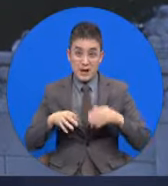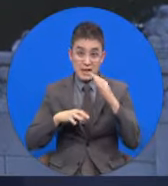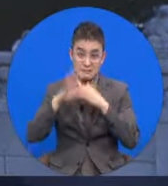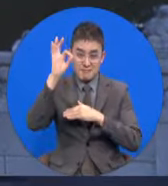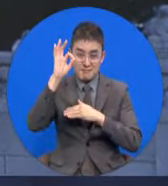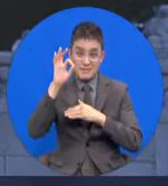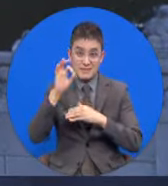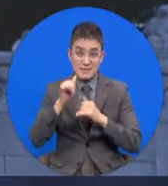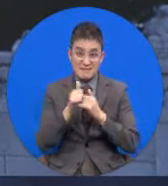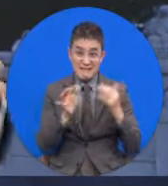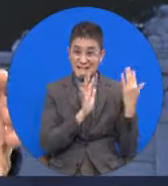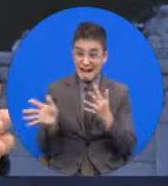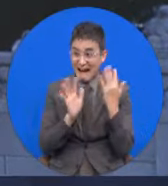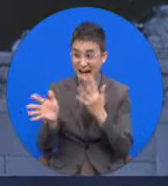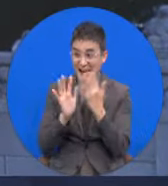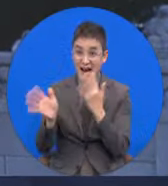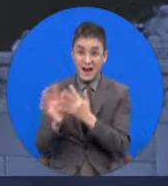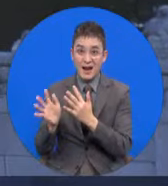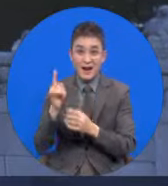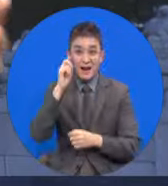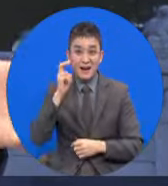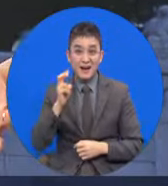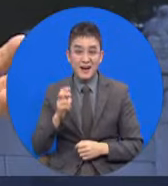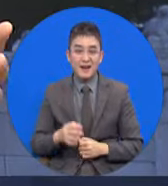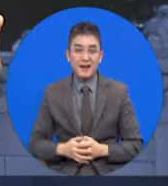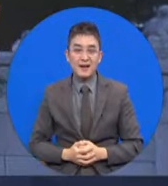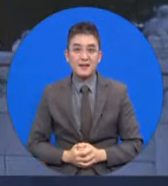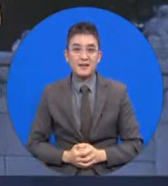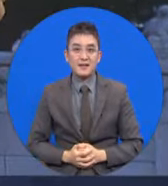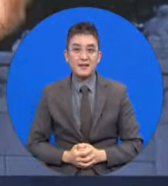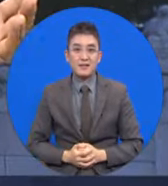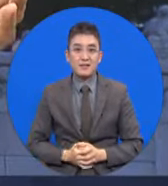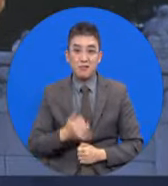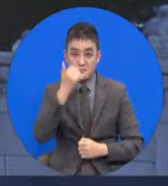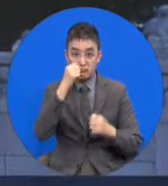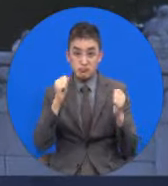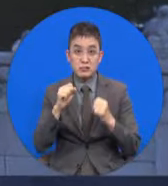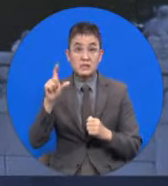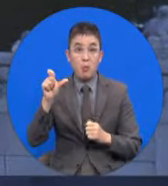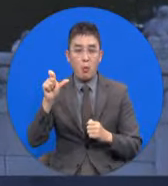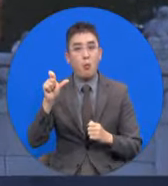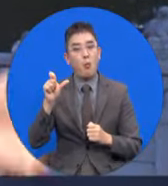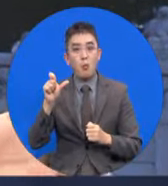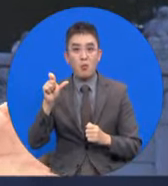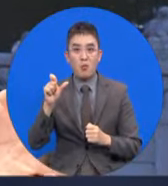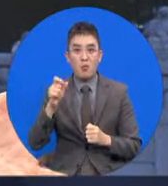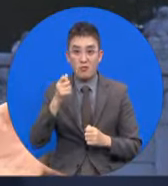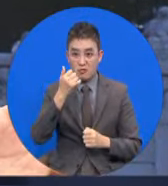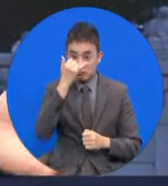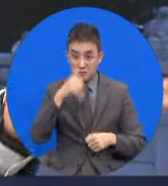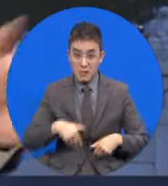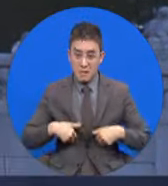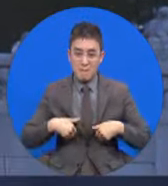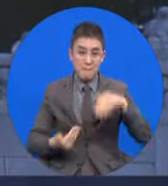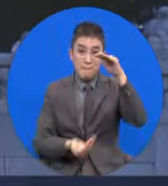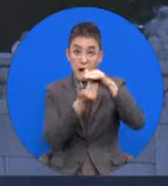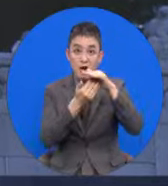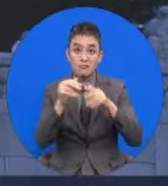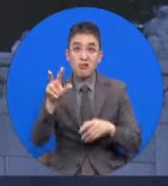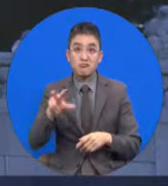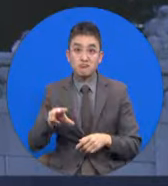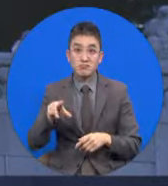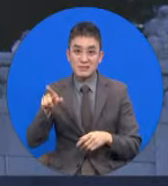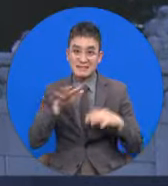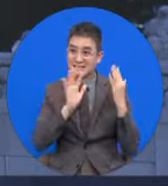김영주 의원님 네. 이 충청 지역 투표율이 충북 충남 다 높아요. 충북이 15.6%, 충남이 16.2%로 전국에서 가장 많은 투표를